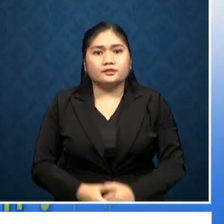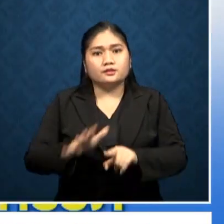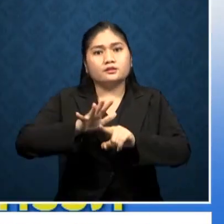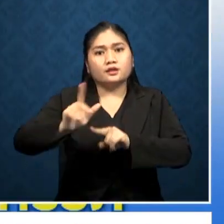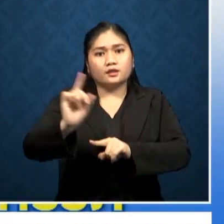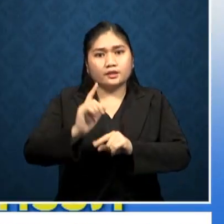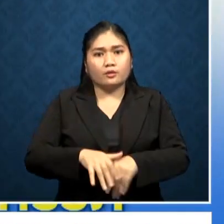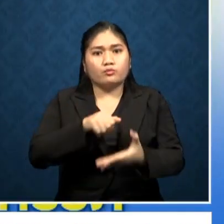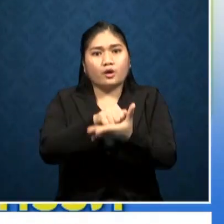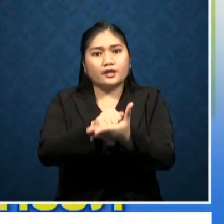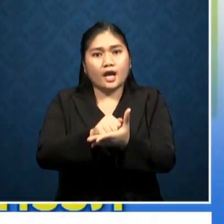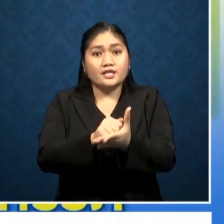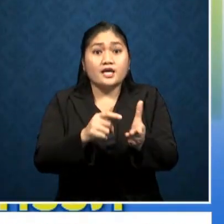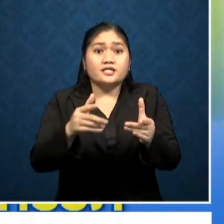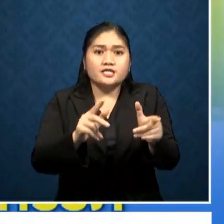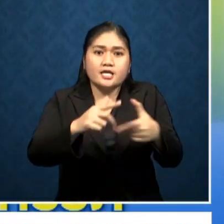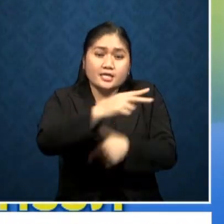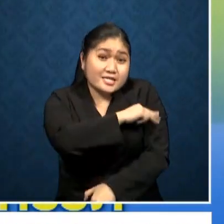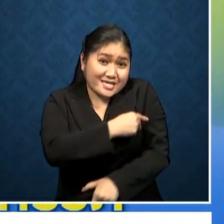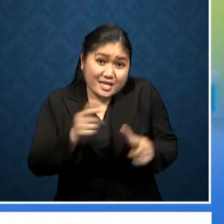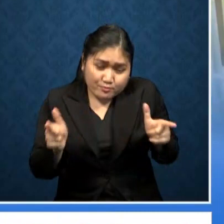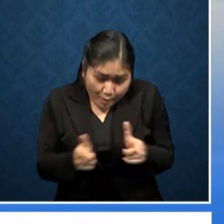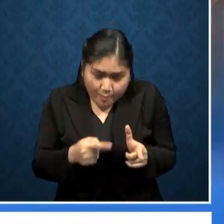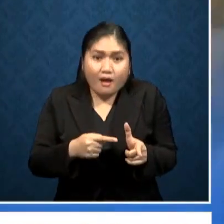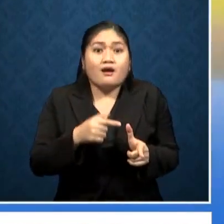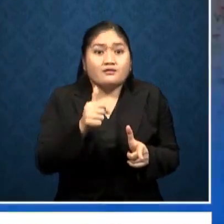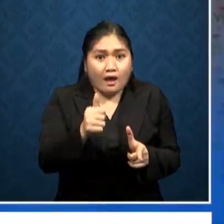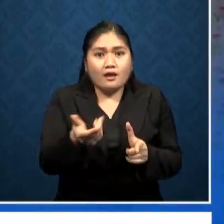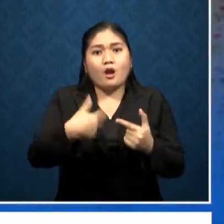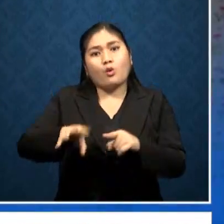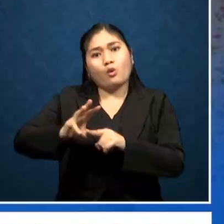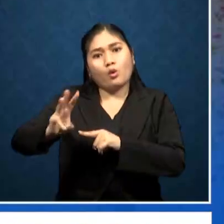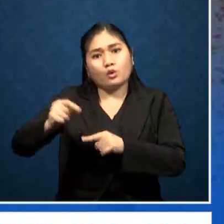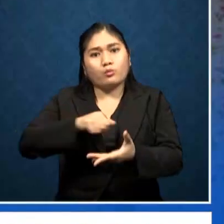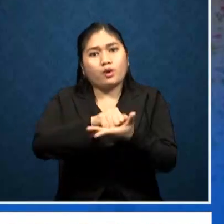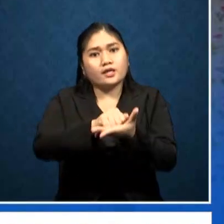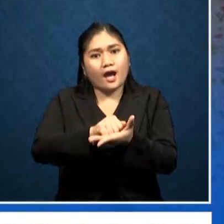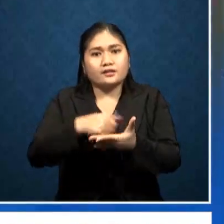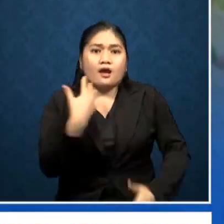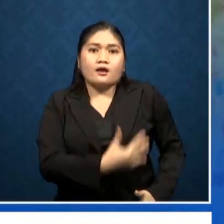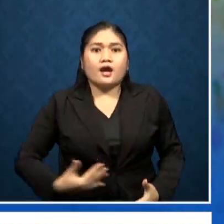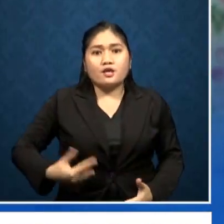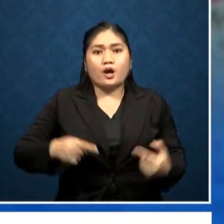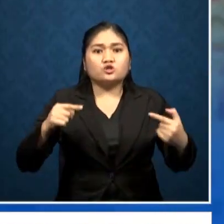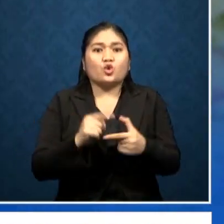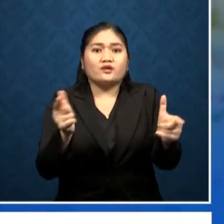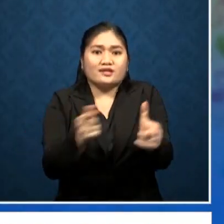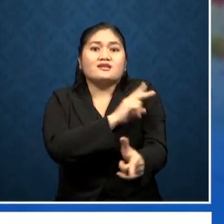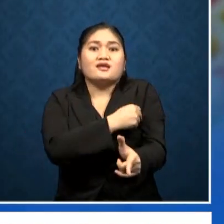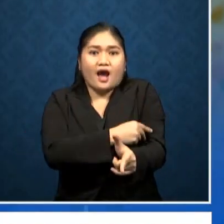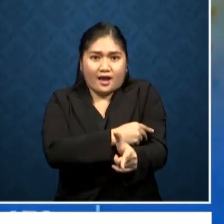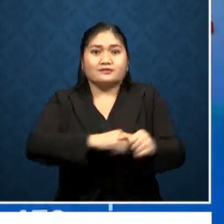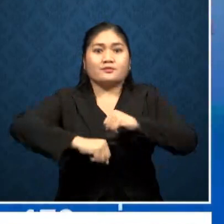5. บริการที่คลินิกกพยาบาลและการพระดงคัน6. บริการด้านกรยภาพที่คลินกกรยภาพบำบัต